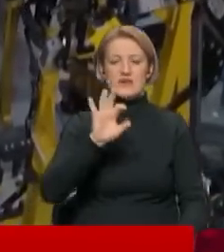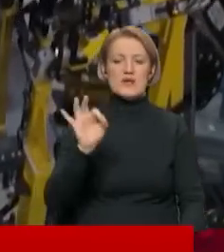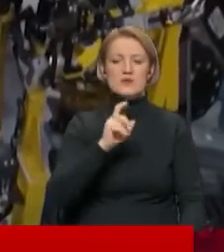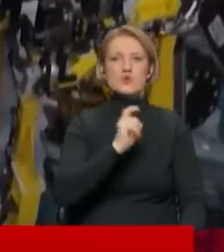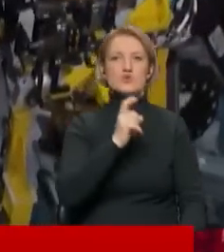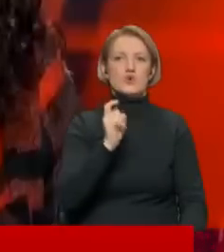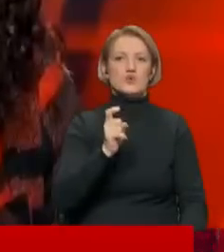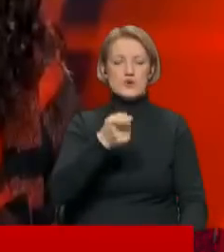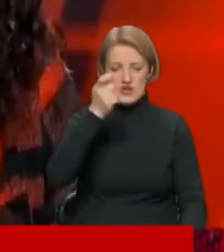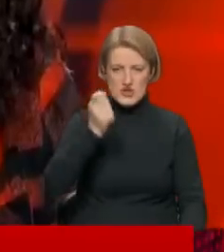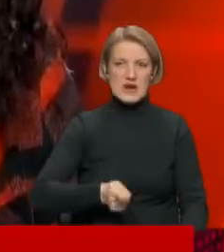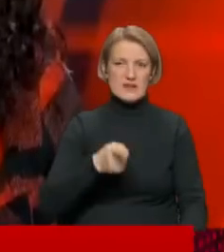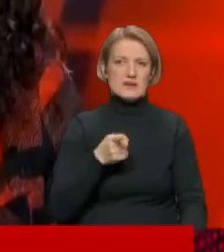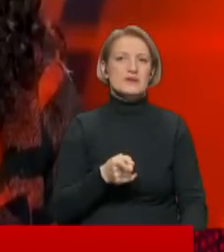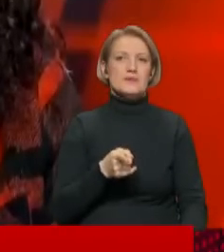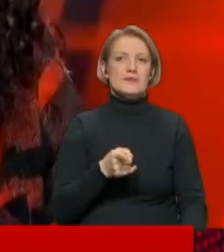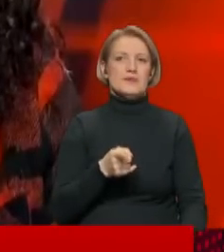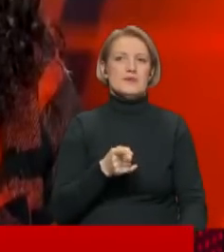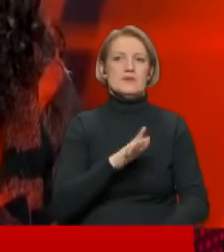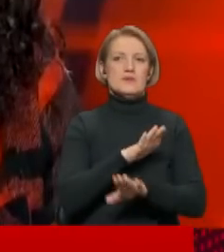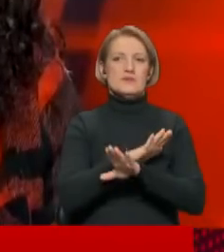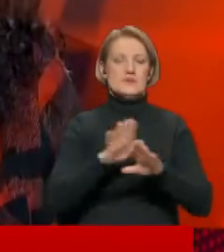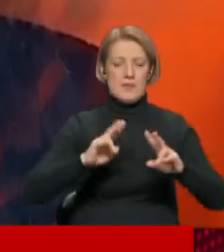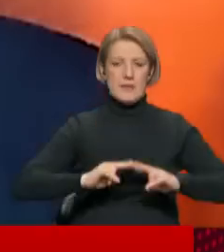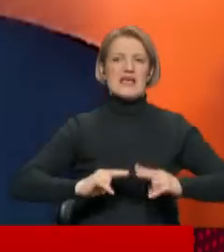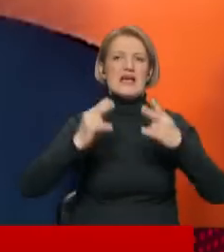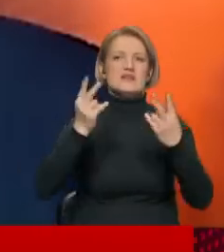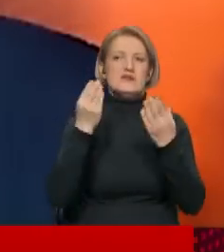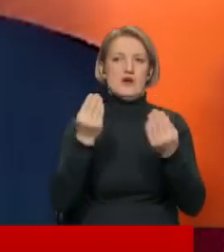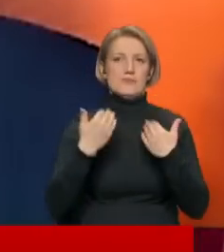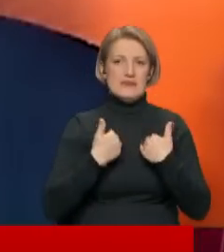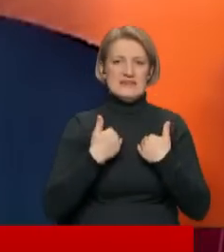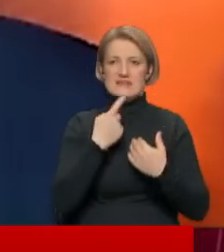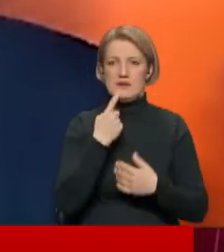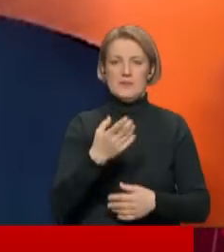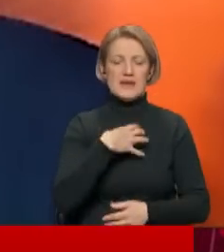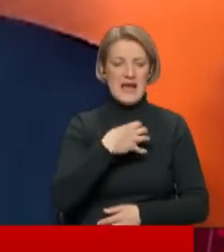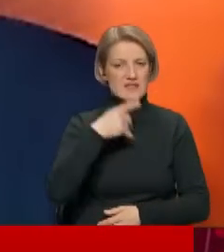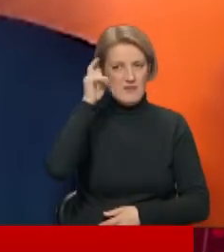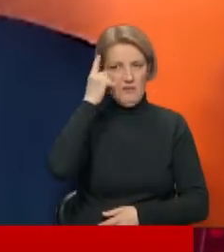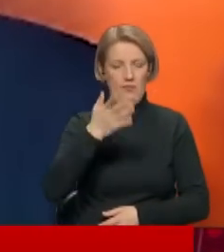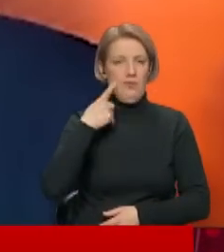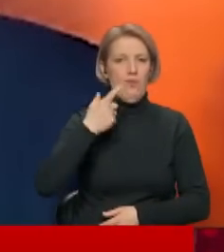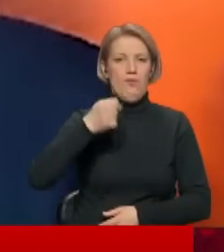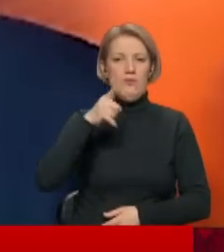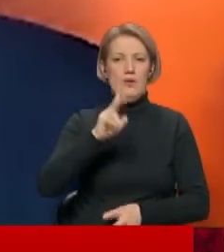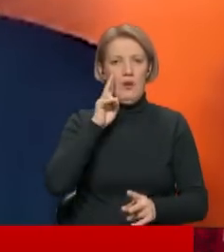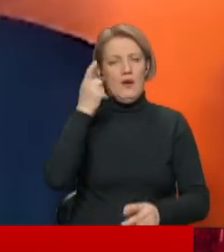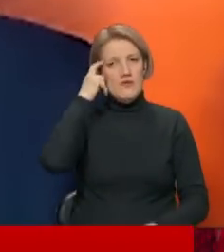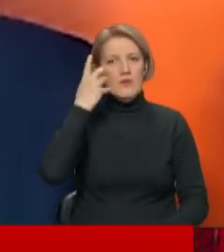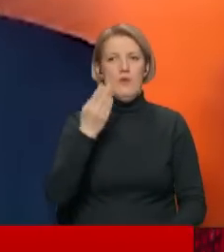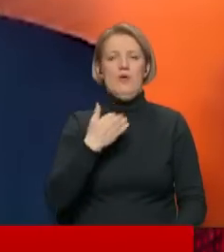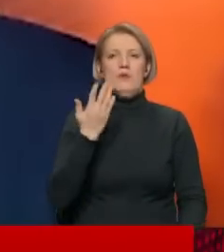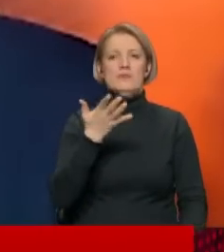Eylül 99 şartlarını kastamam iade ediyoruz biz dedik ki bizim kendi görüşümüz ya da bakanın Bu bir görüşü